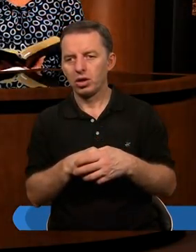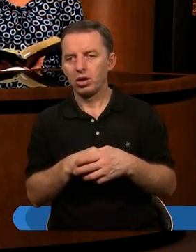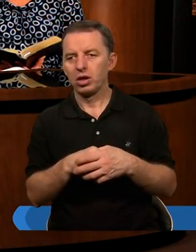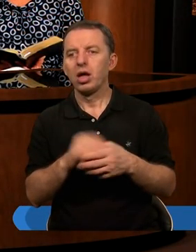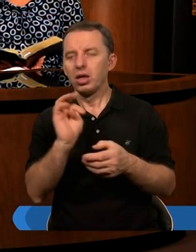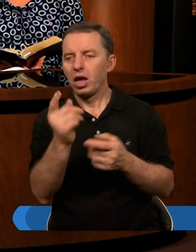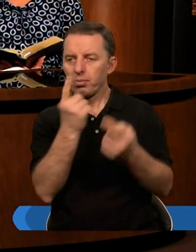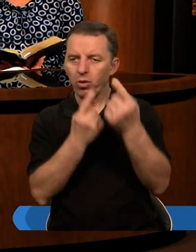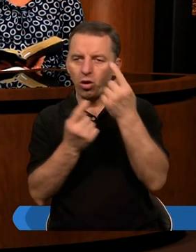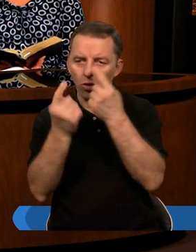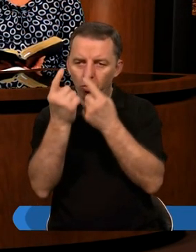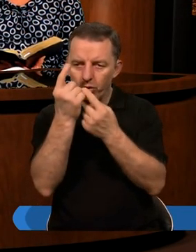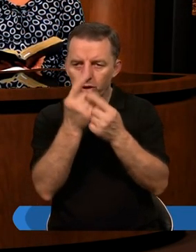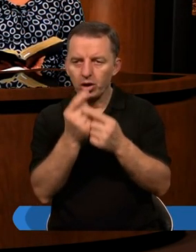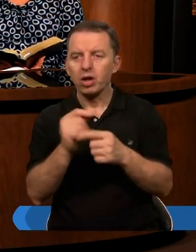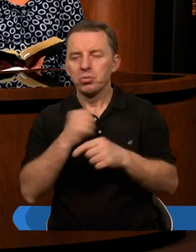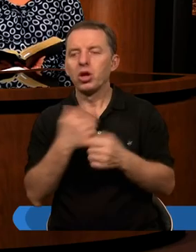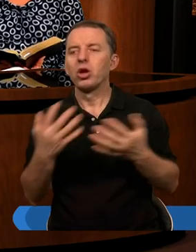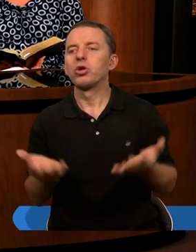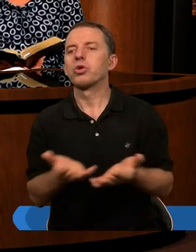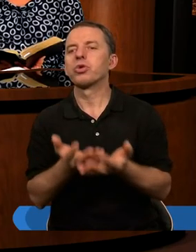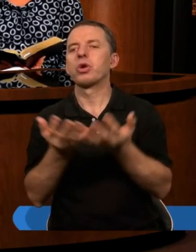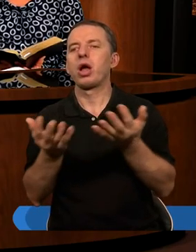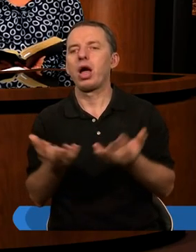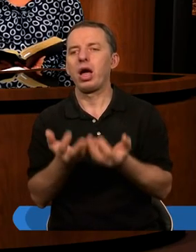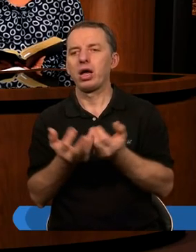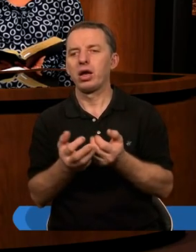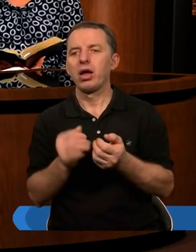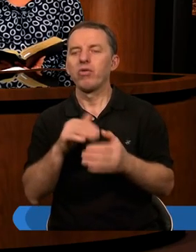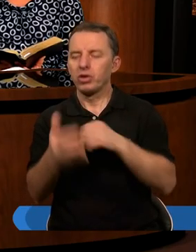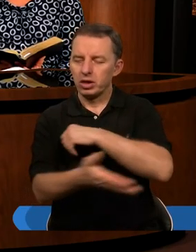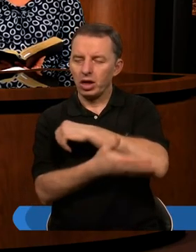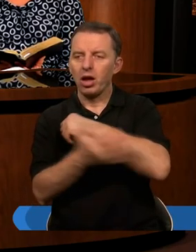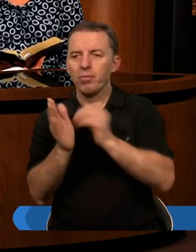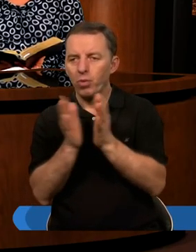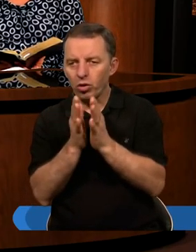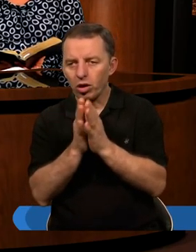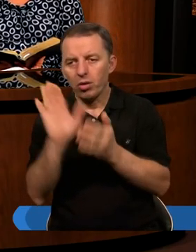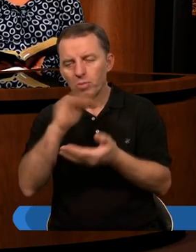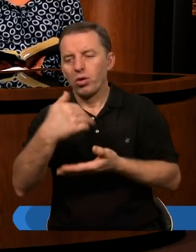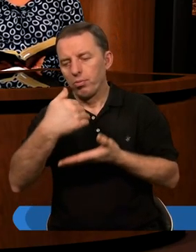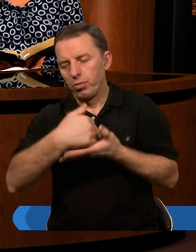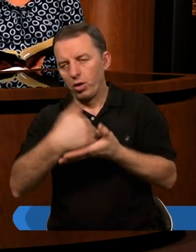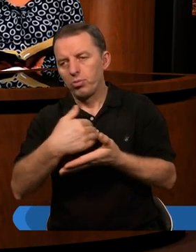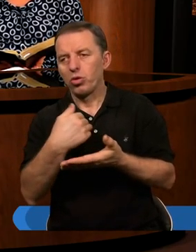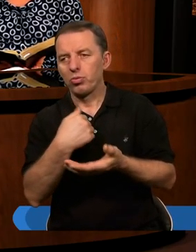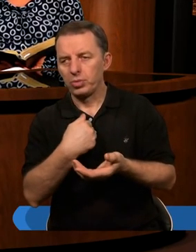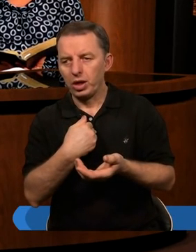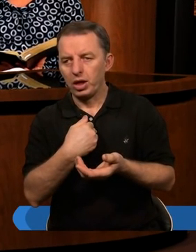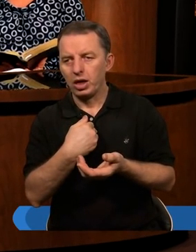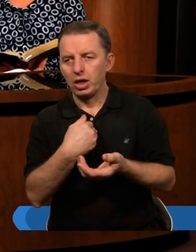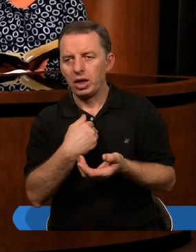I tak sobie pomyślałam, że tak mi lżej, bo ja w zasadzie modliłam się o to, żeby Bóg pomógł mi